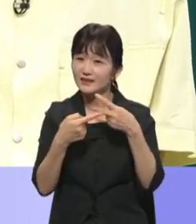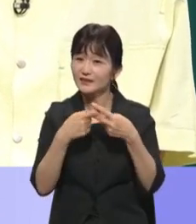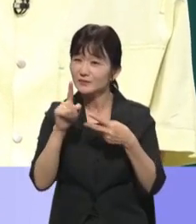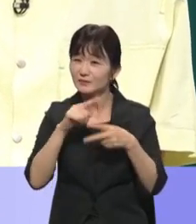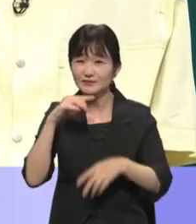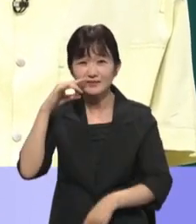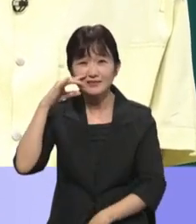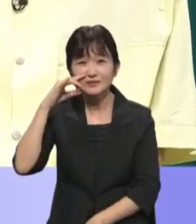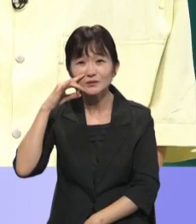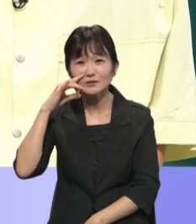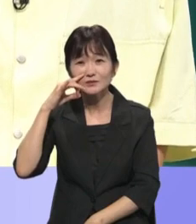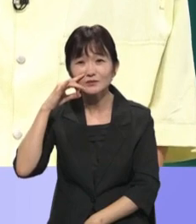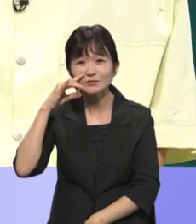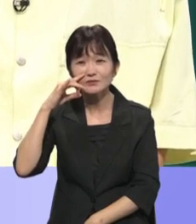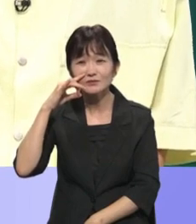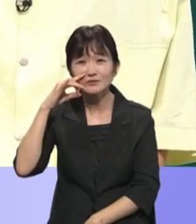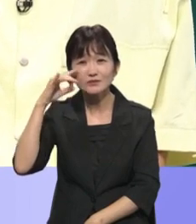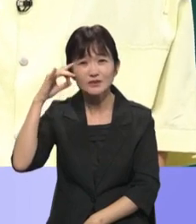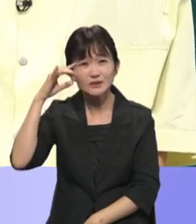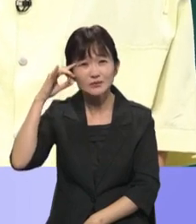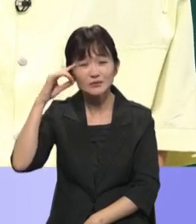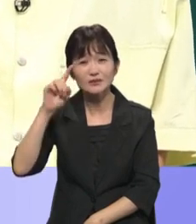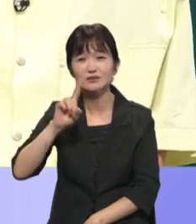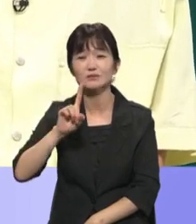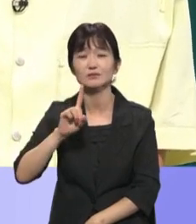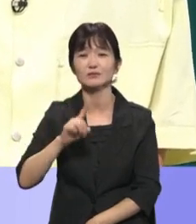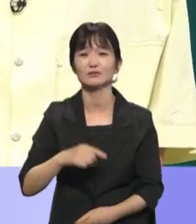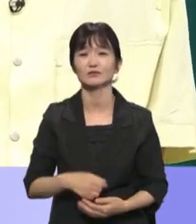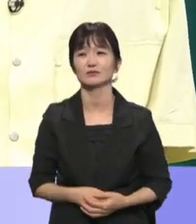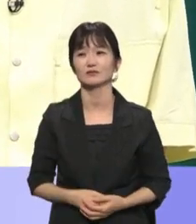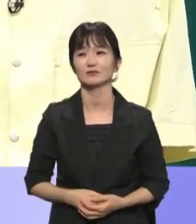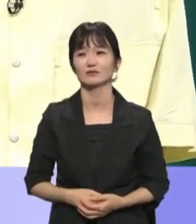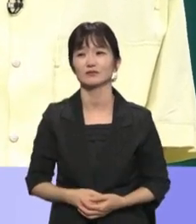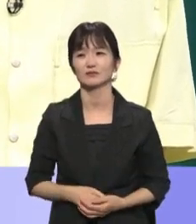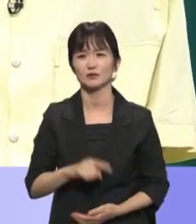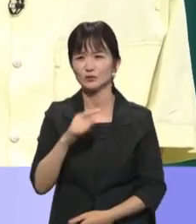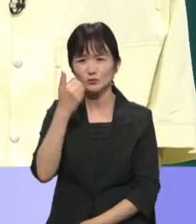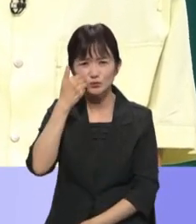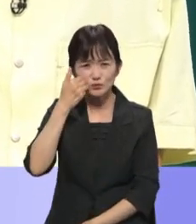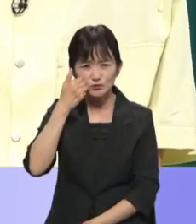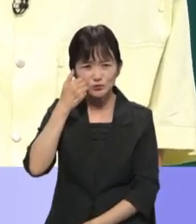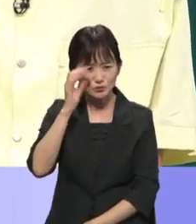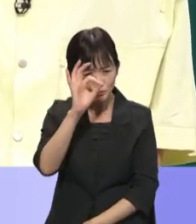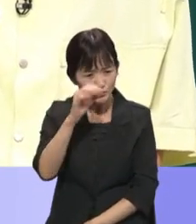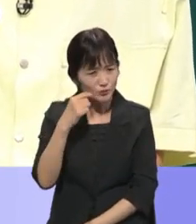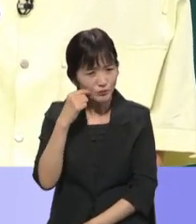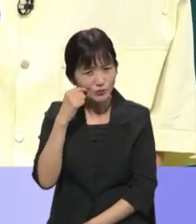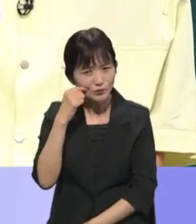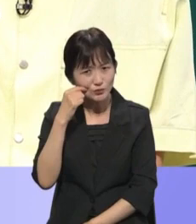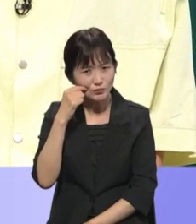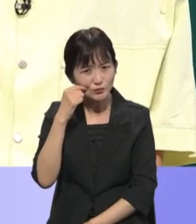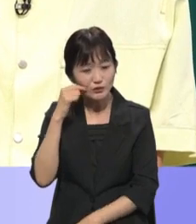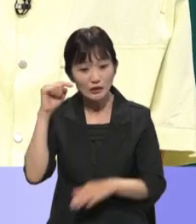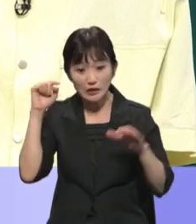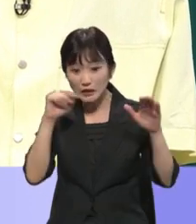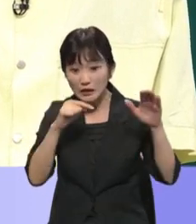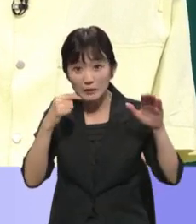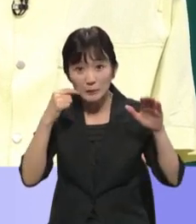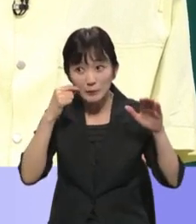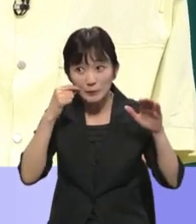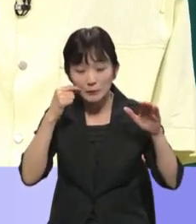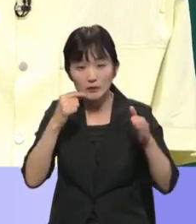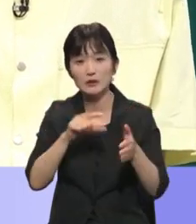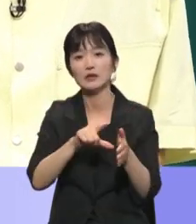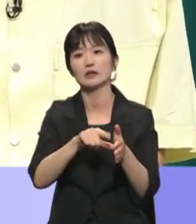심심해서 했을까요 왜 그랬을까요 그랬을 수도 있고 사실 저기 이제 아무나 볼 수 없는 혹은 들어가 볼 수 없는 뭐 그런